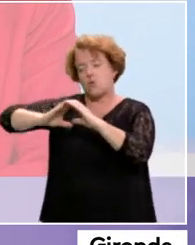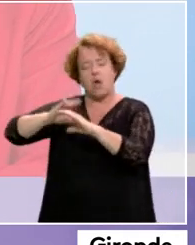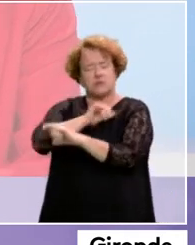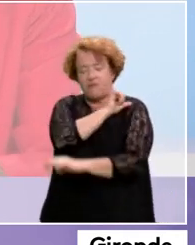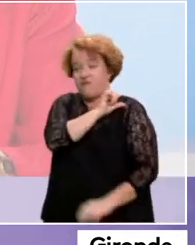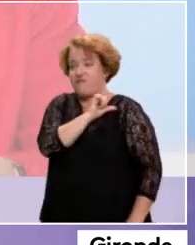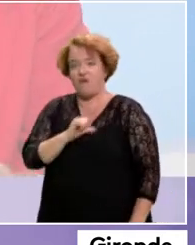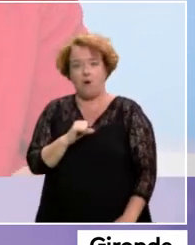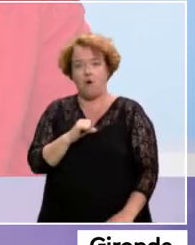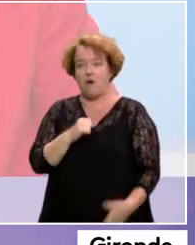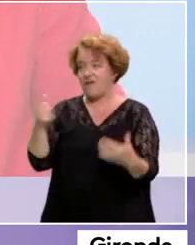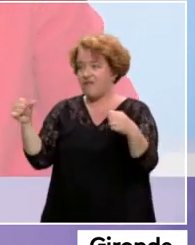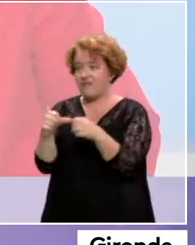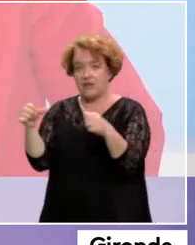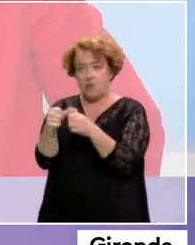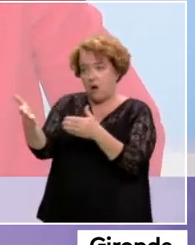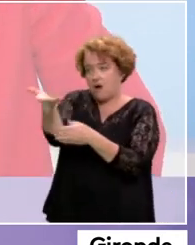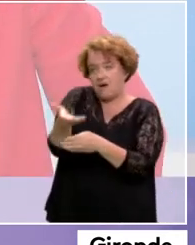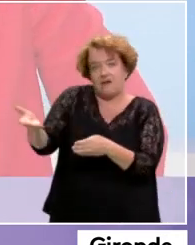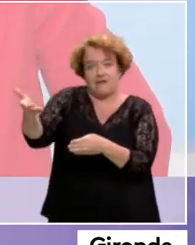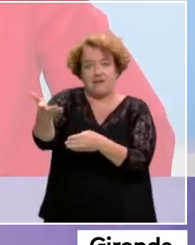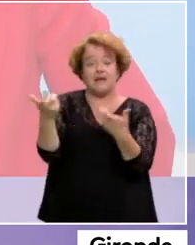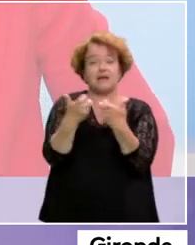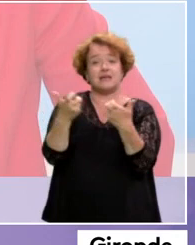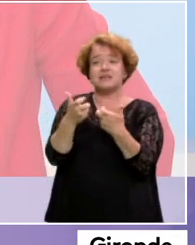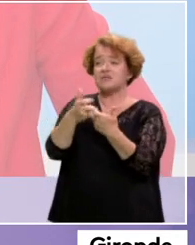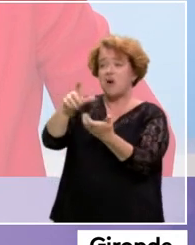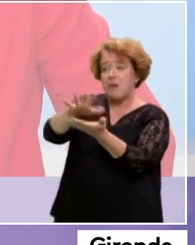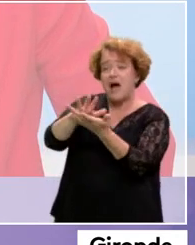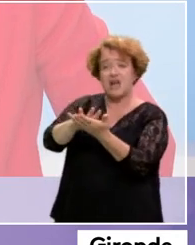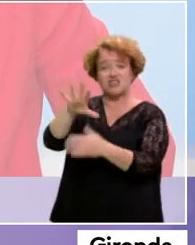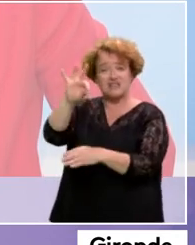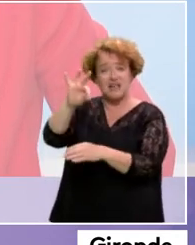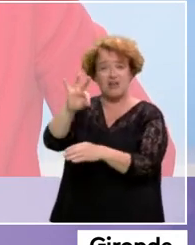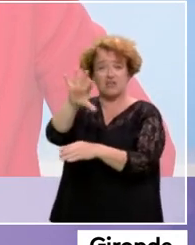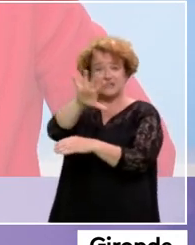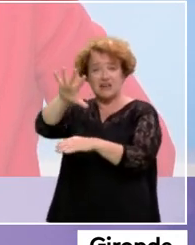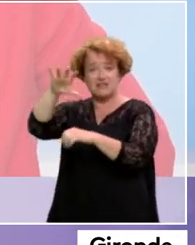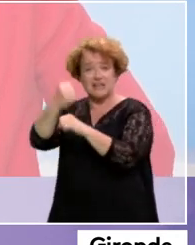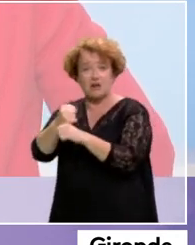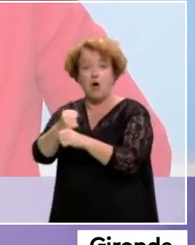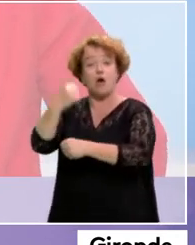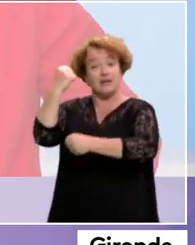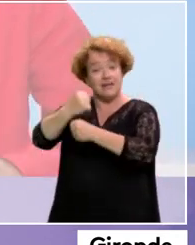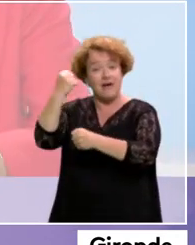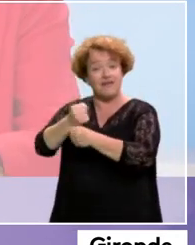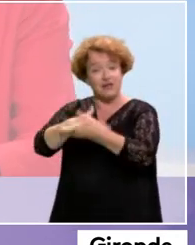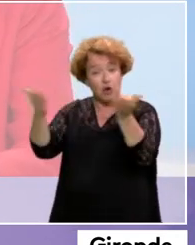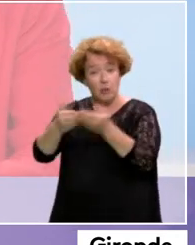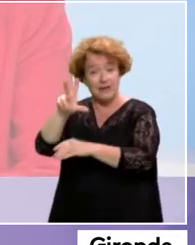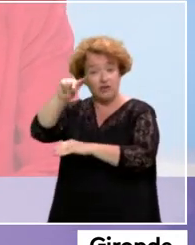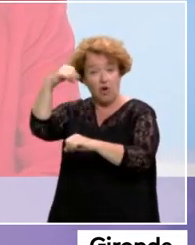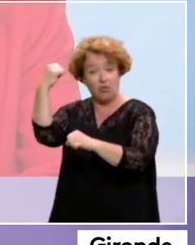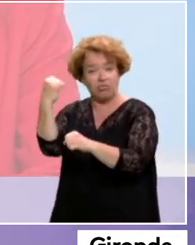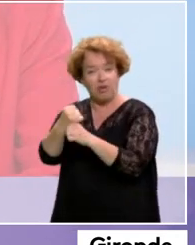il y a des médecins ou des infirmiers qui ont 50 ou 55 ans qui ont 30 ans de carrière derrière eux et qui sont en